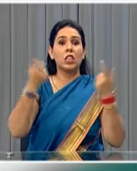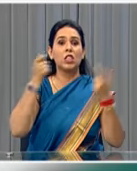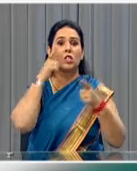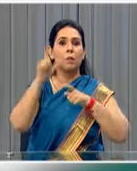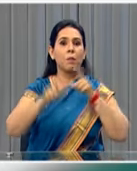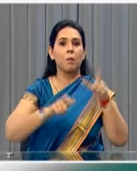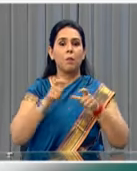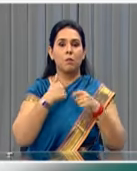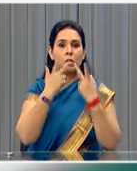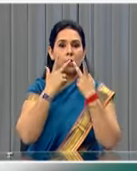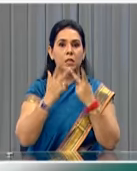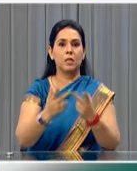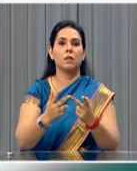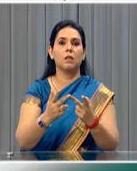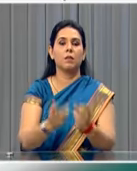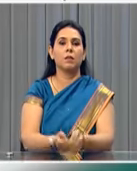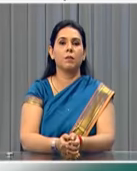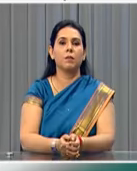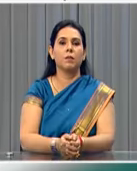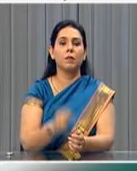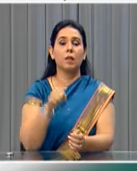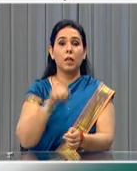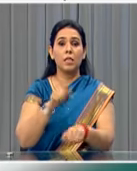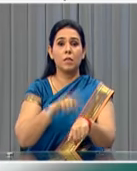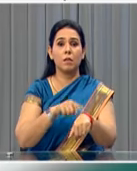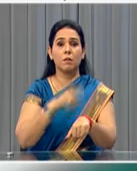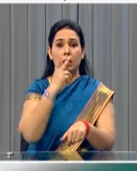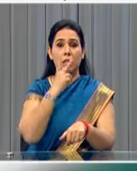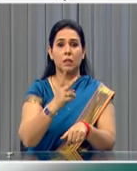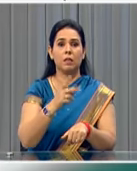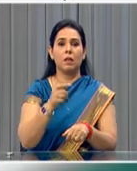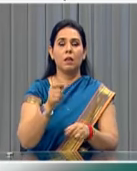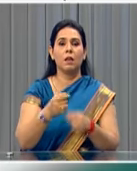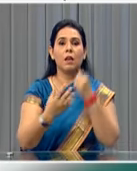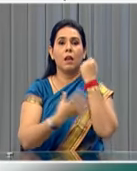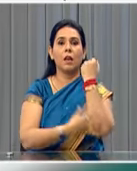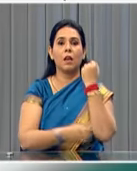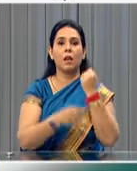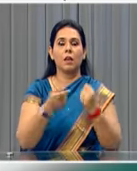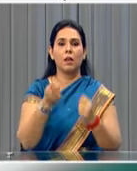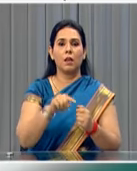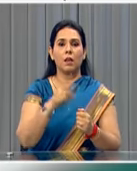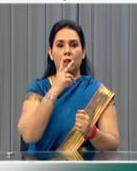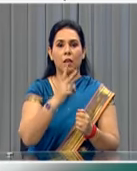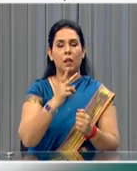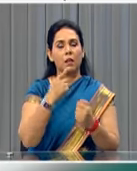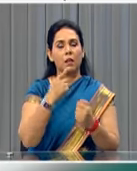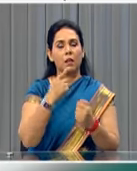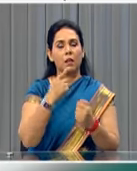देखा है और इस बार देश ने गरीबों को भी देखा। और गरीबों